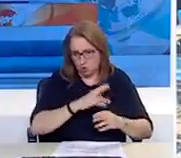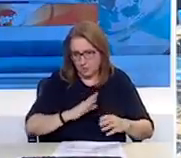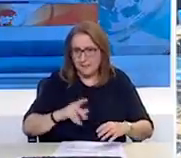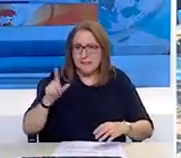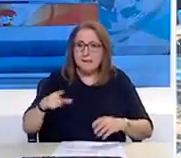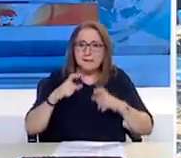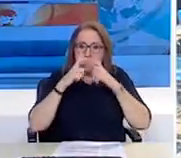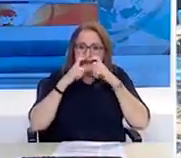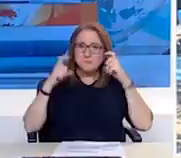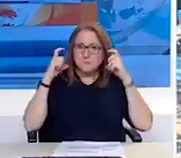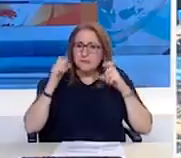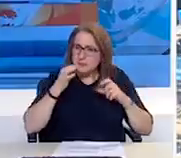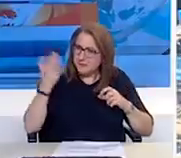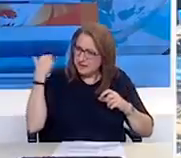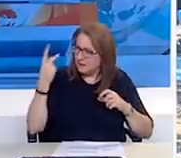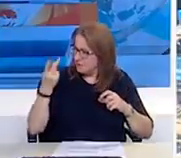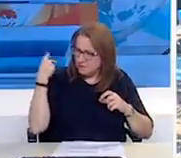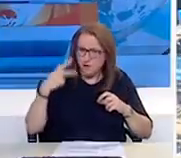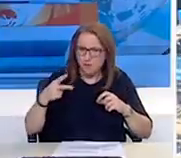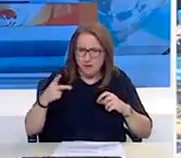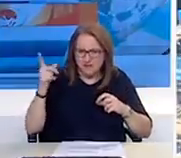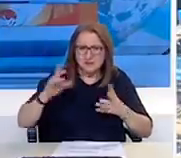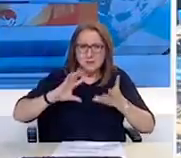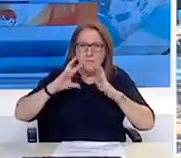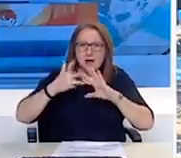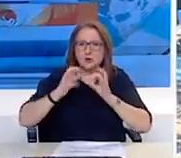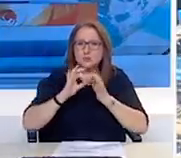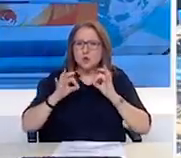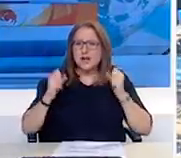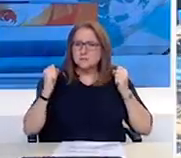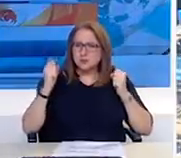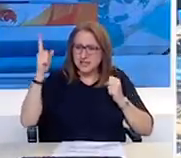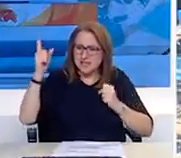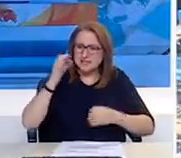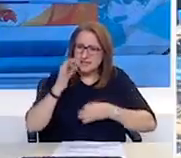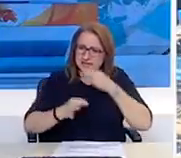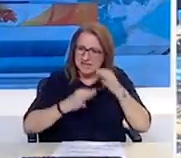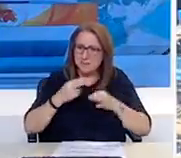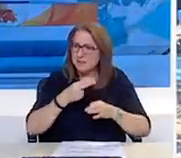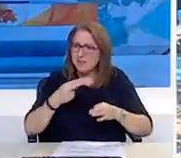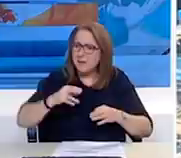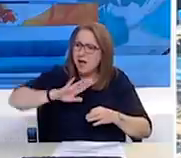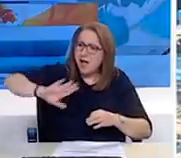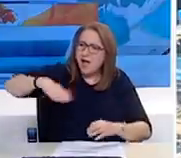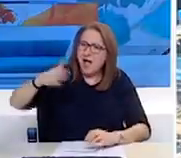υπήρχε μια μεγάλη ανησυχία στον Παγκόσμιο Οργανισμό Υγείας σχετικά με κάποια περιστατικά από την Ανατολική